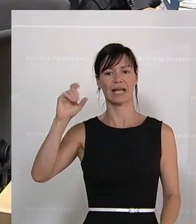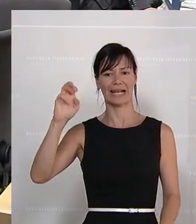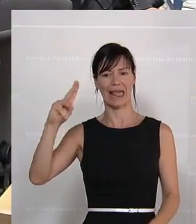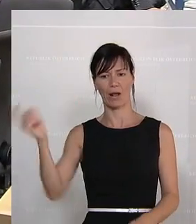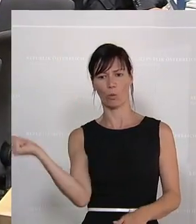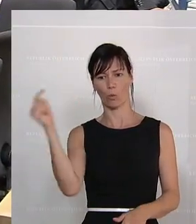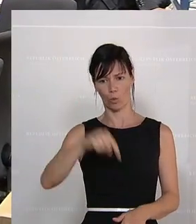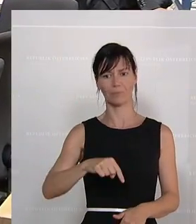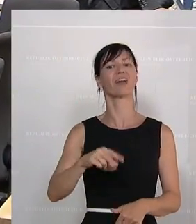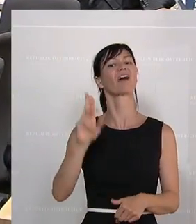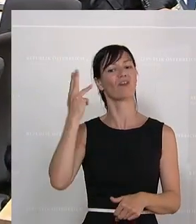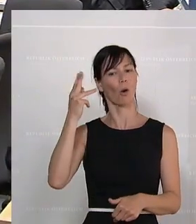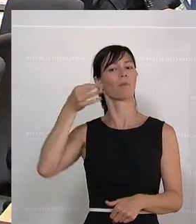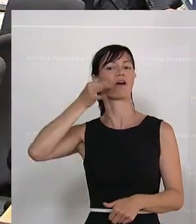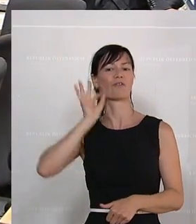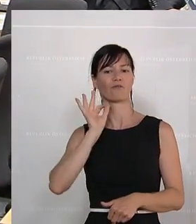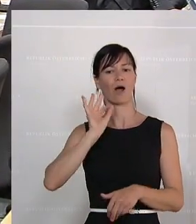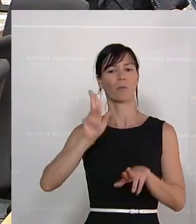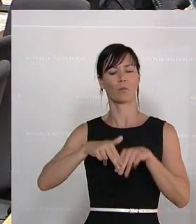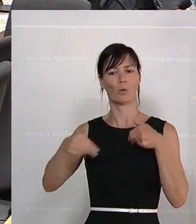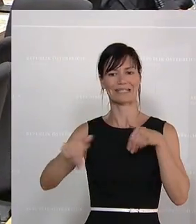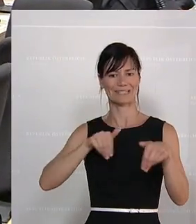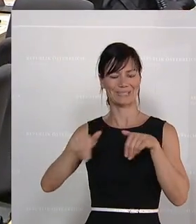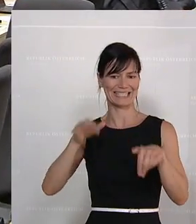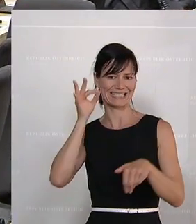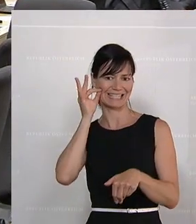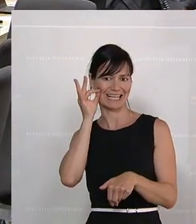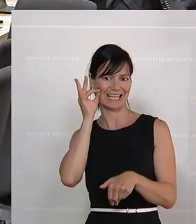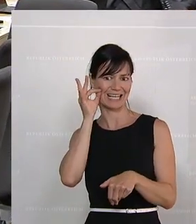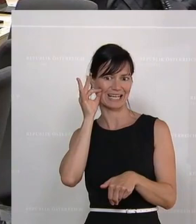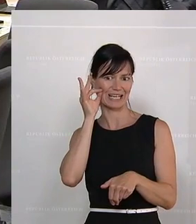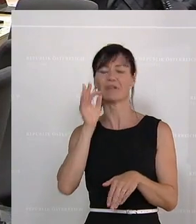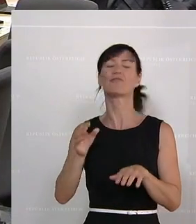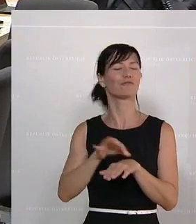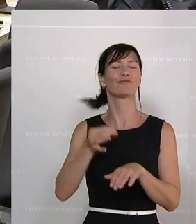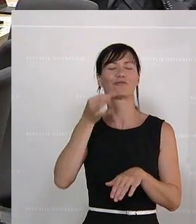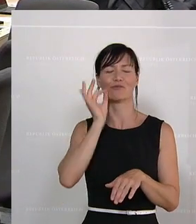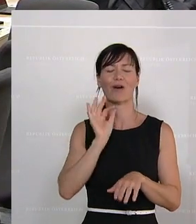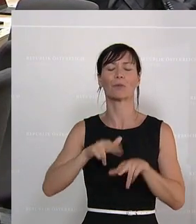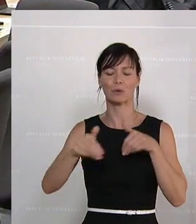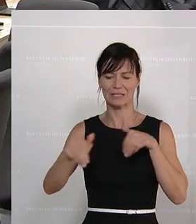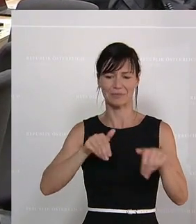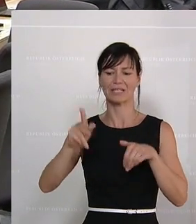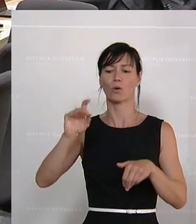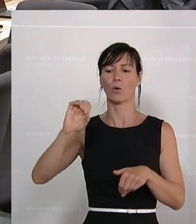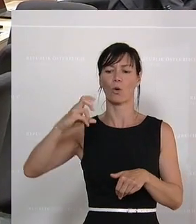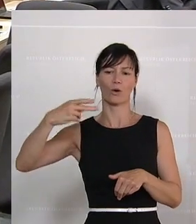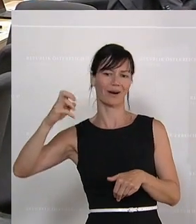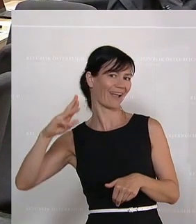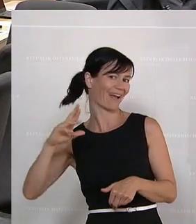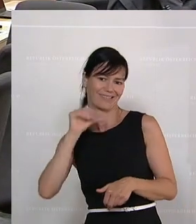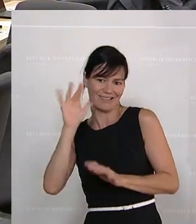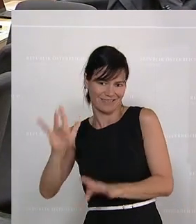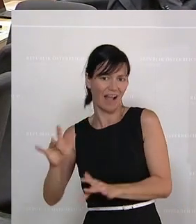fw und spd geforderten preis deckeln und mehrwertsteuersenkungen meint kogler davon würden erst recht wieder alle profitieren